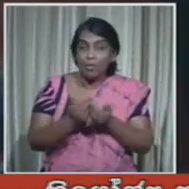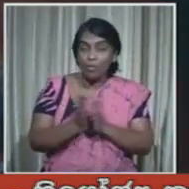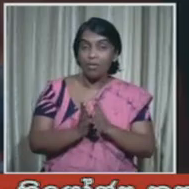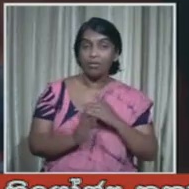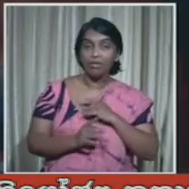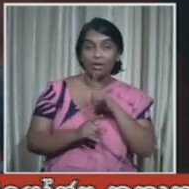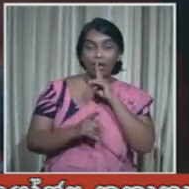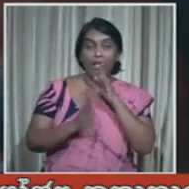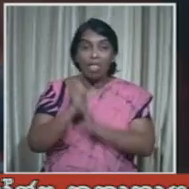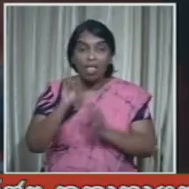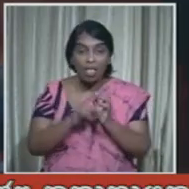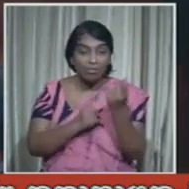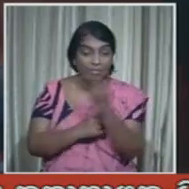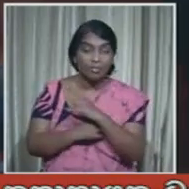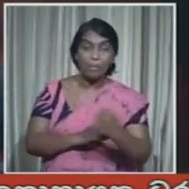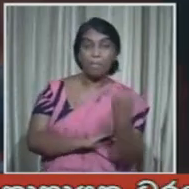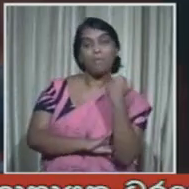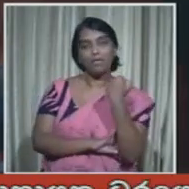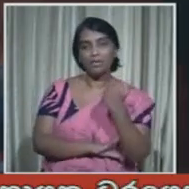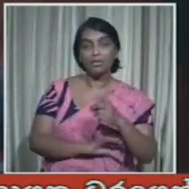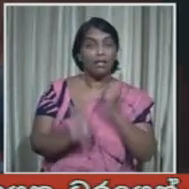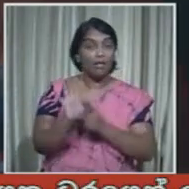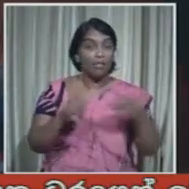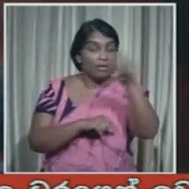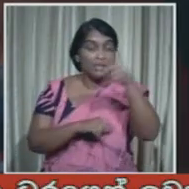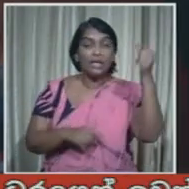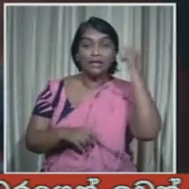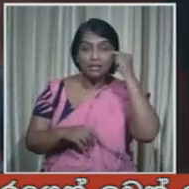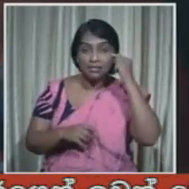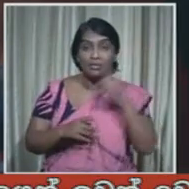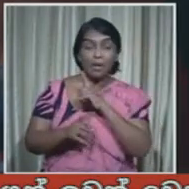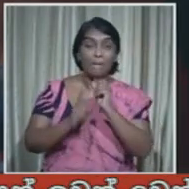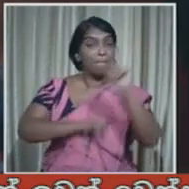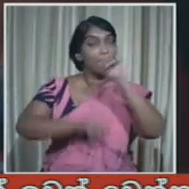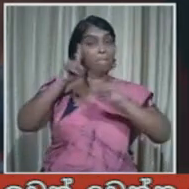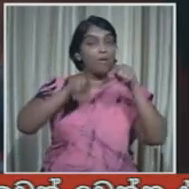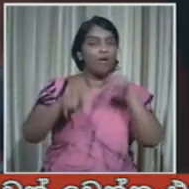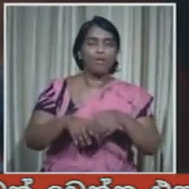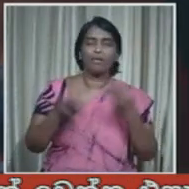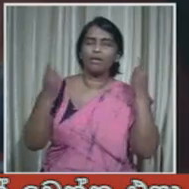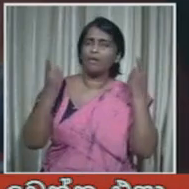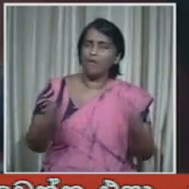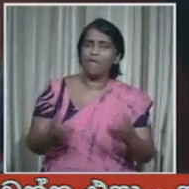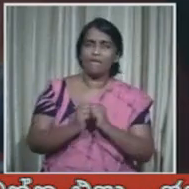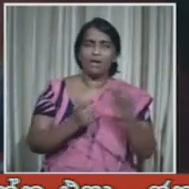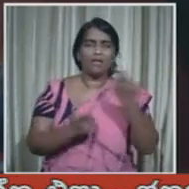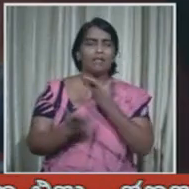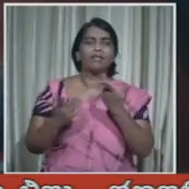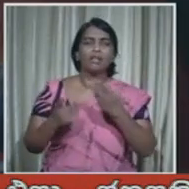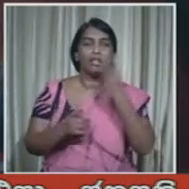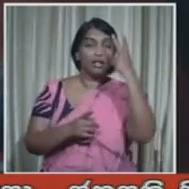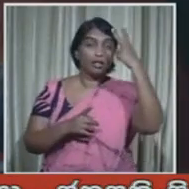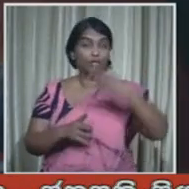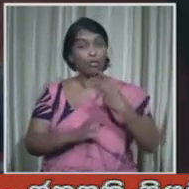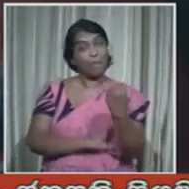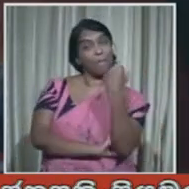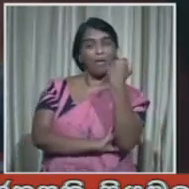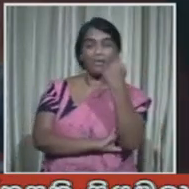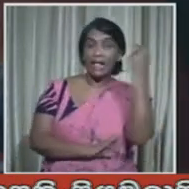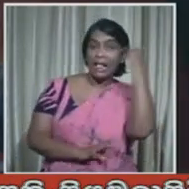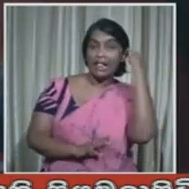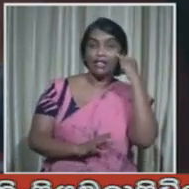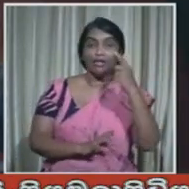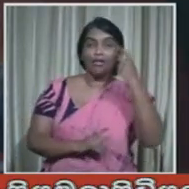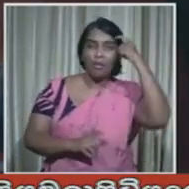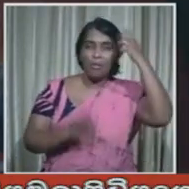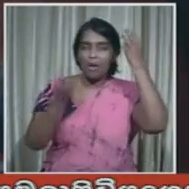කීකරු එමති ගෝලිය ටික තමයි බලය කියලා හැම දිනම කල්පනා කරේ පාර්ලිමේන්තුවේ තියෙන හිස් හිස් වලුගඩි 33 දෙක තමයි බලය කියලා හිස්